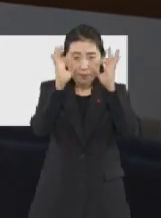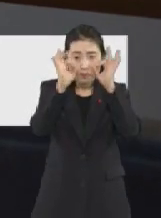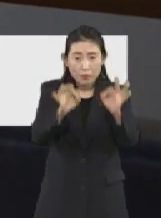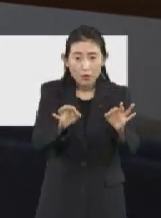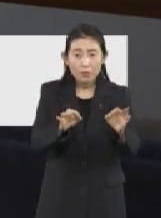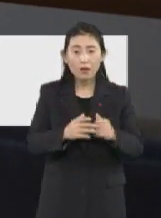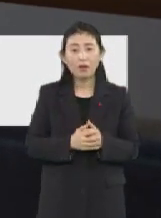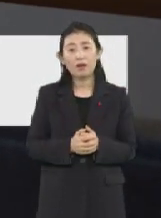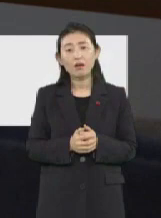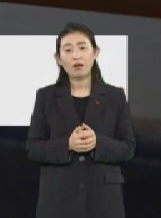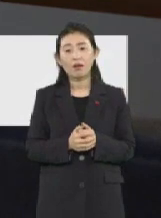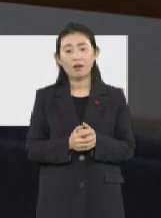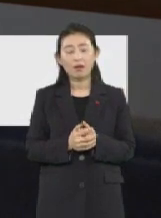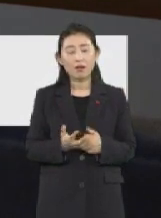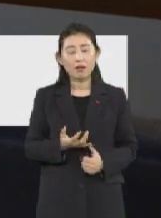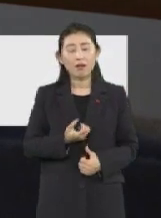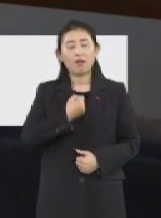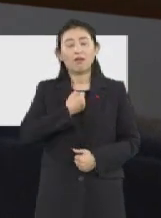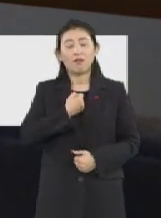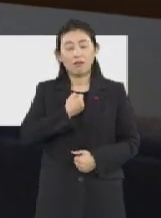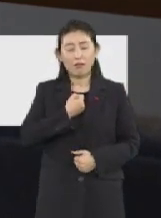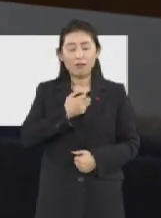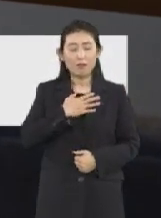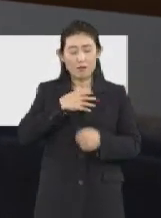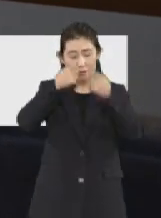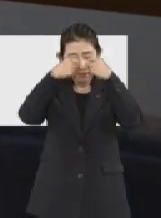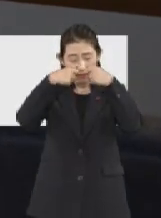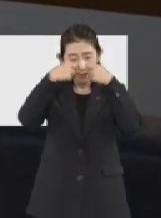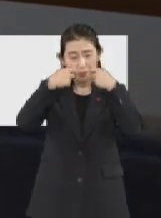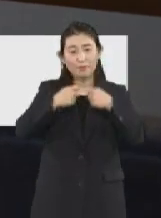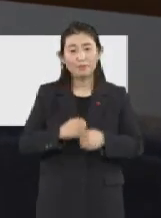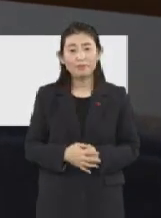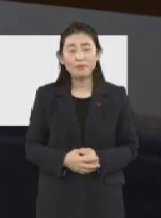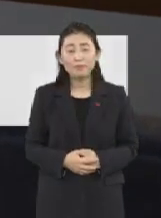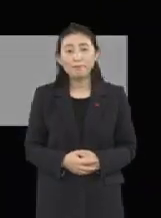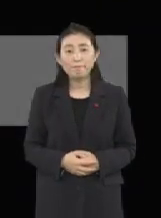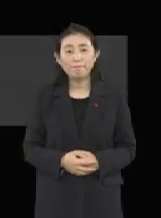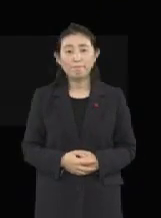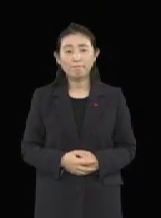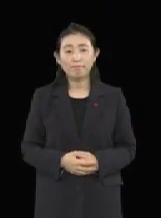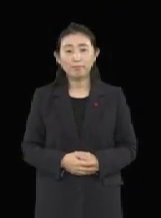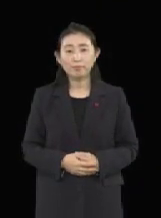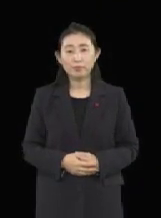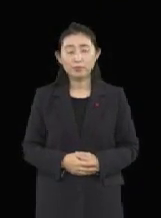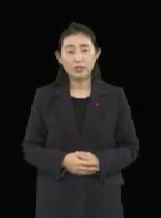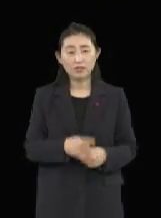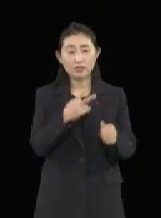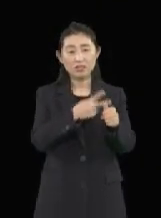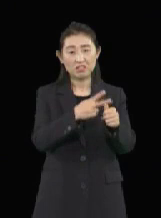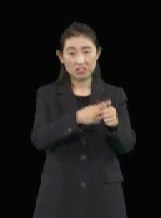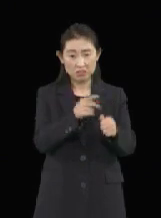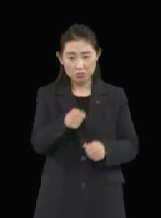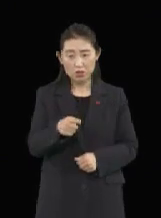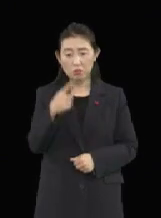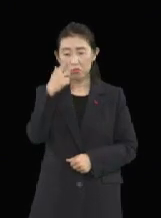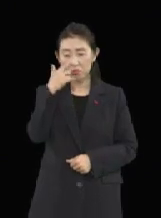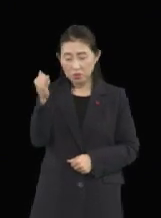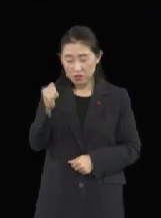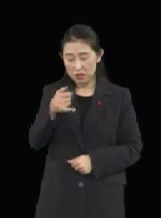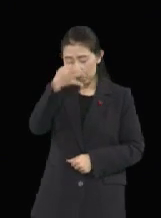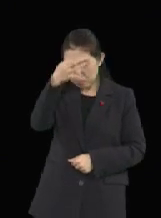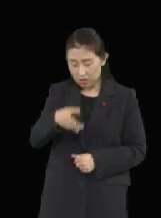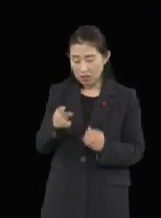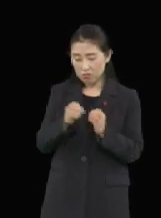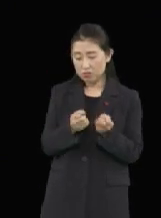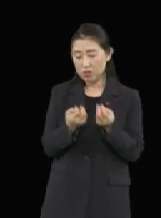장면이 나오니까 그냥 한순간에 무너지게 되더라고요. 그날 밤 교사는 학부모에게 사과 문자를